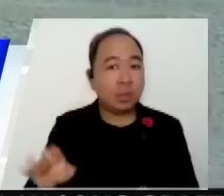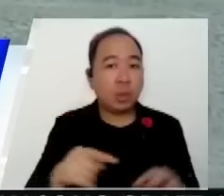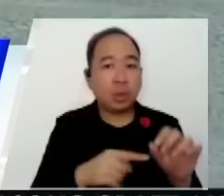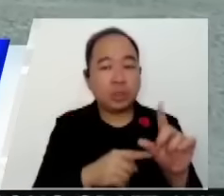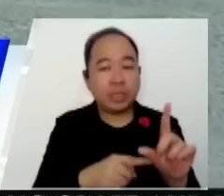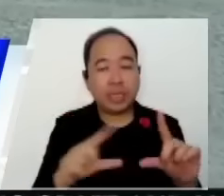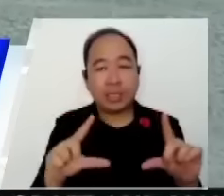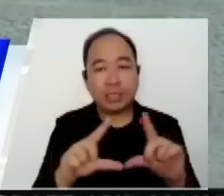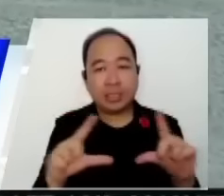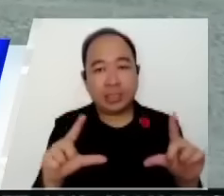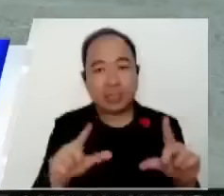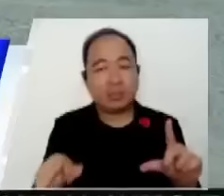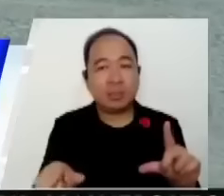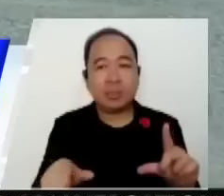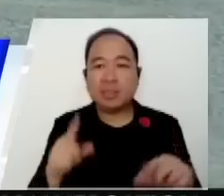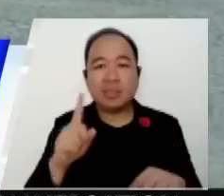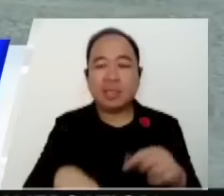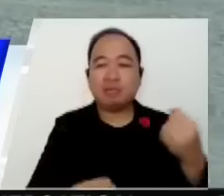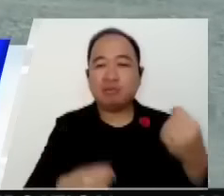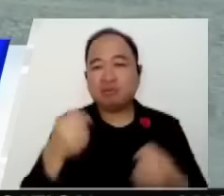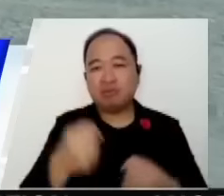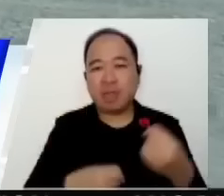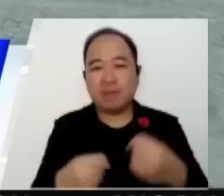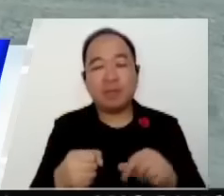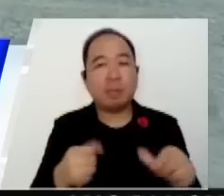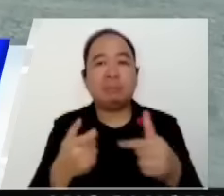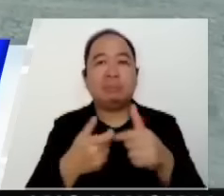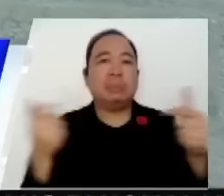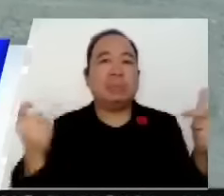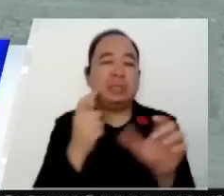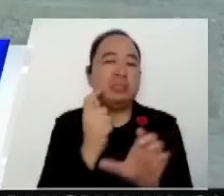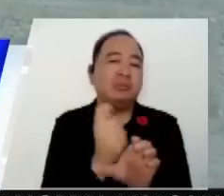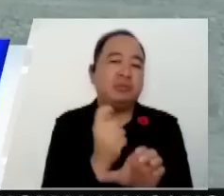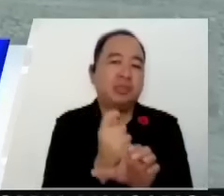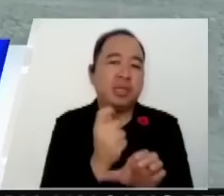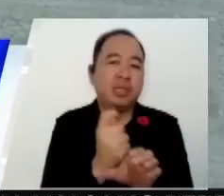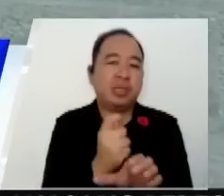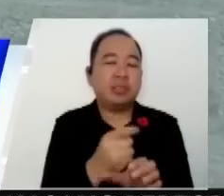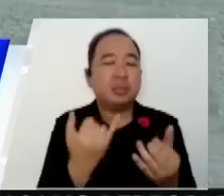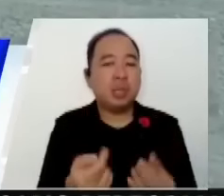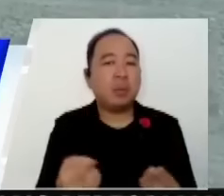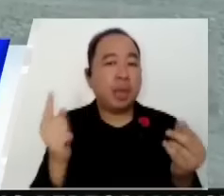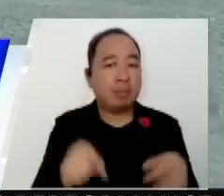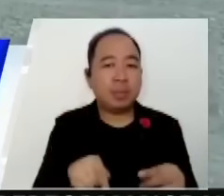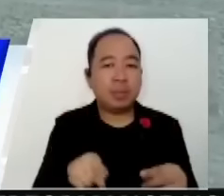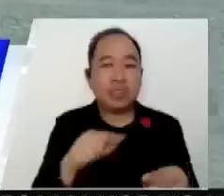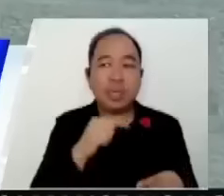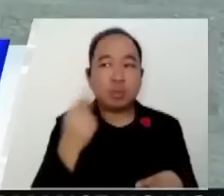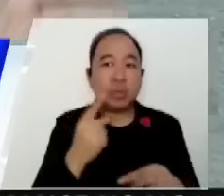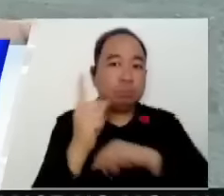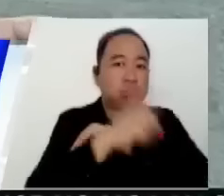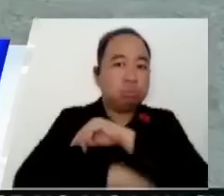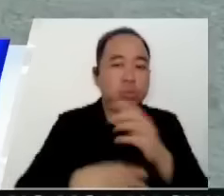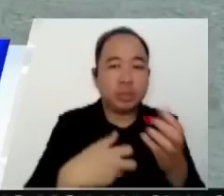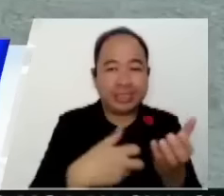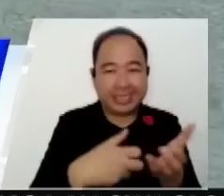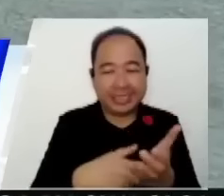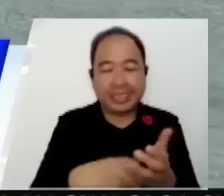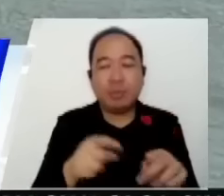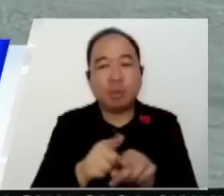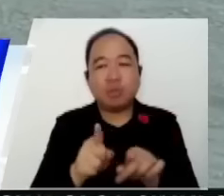hindi pala siya pwede mag-drive nung ganitong kalaking trailer truck. Kaya ang mangyayari ngayon, hindi lang ticket ang makukuha niya kundi matotow na rin pati